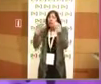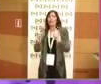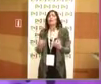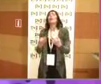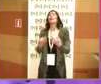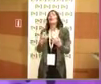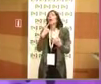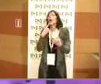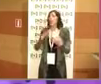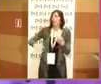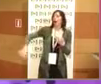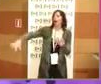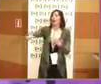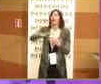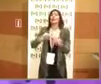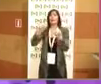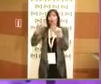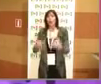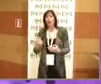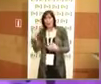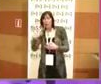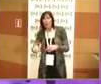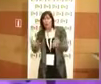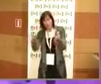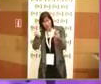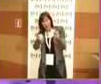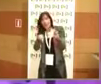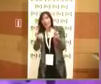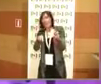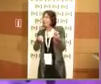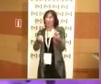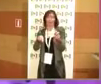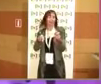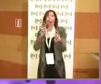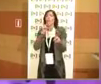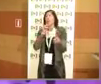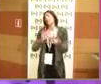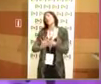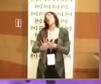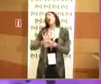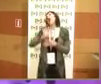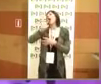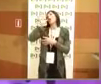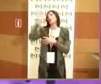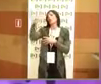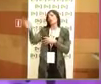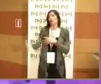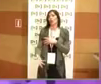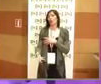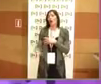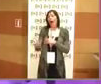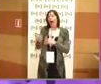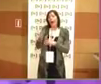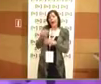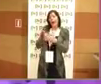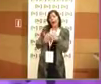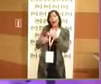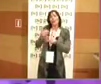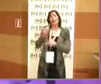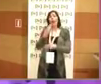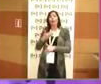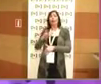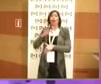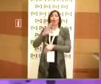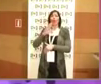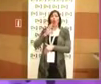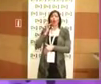nostri quartieri. No, no, si tratta di altro. Si tratta di una regressione antropologica,